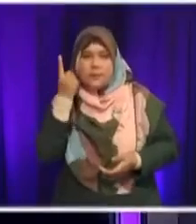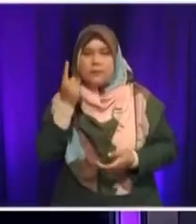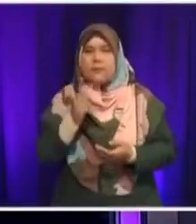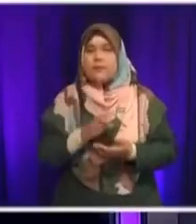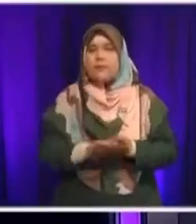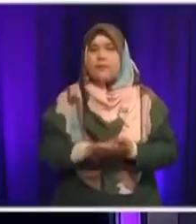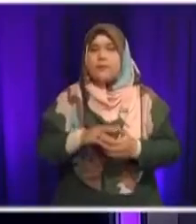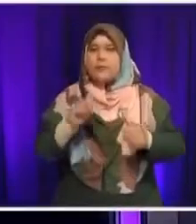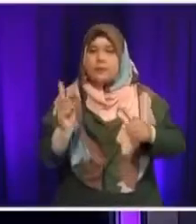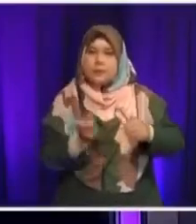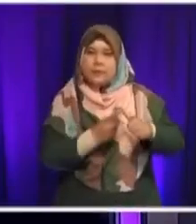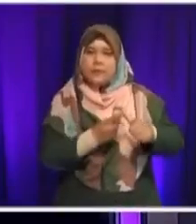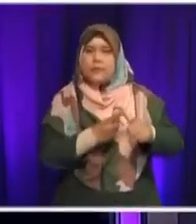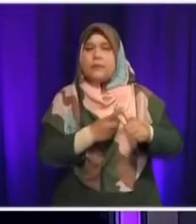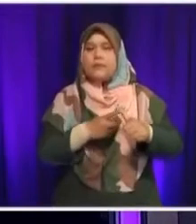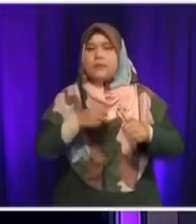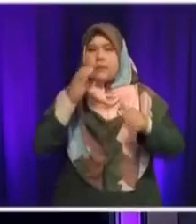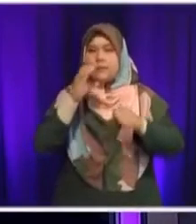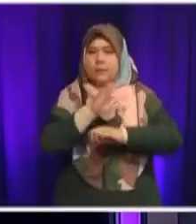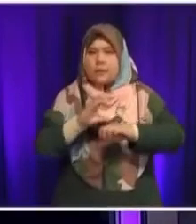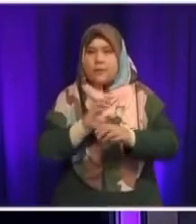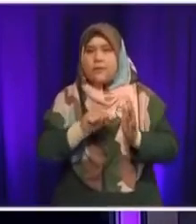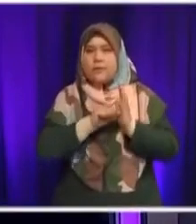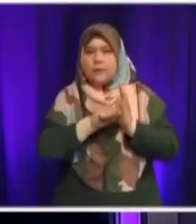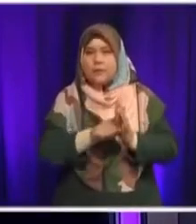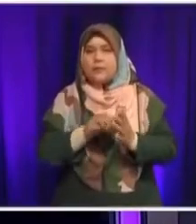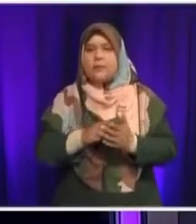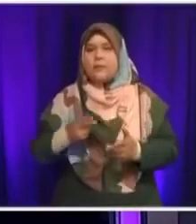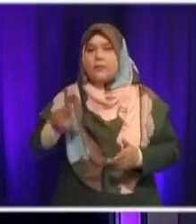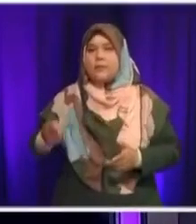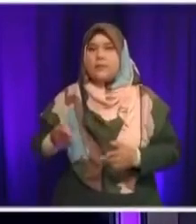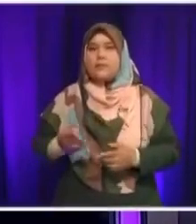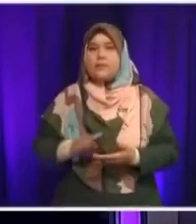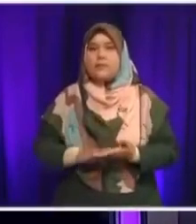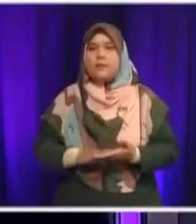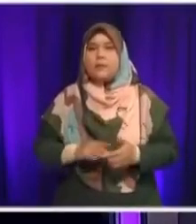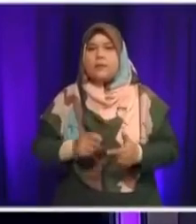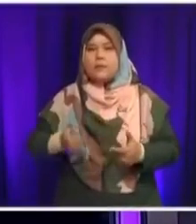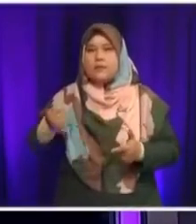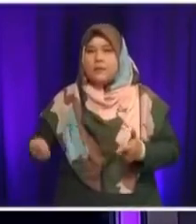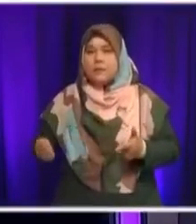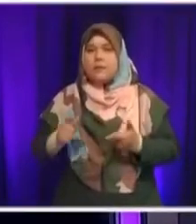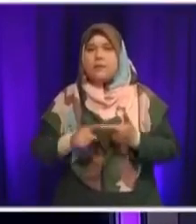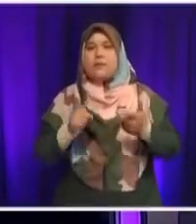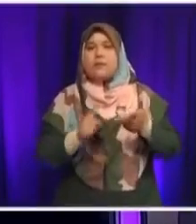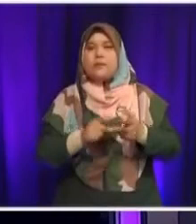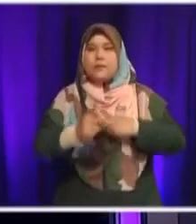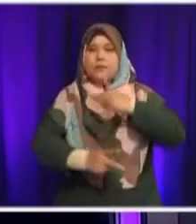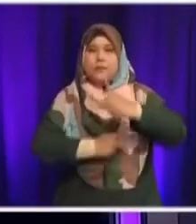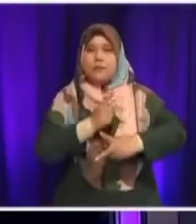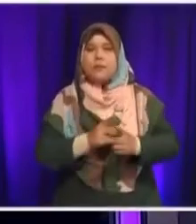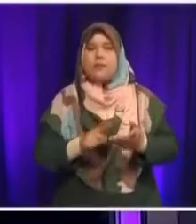permulaan coklat acuan daripada bahan mentah alatan baik memproses